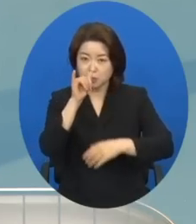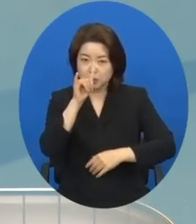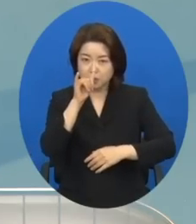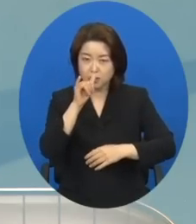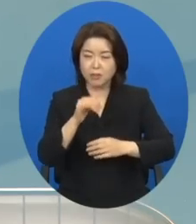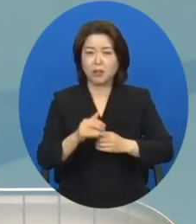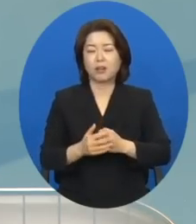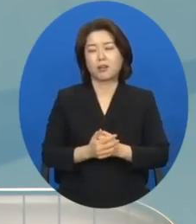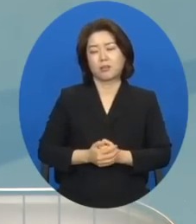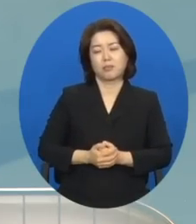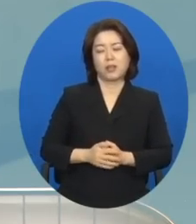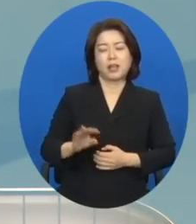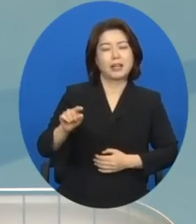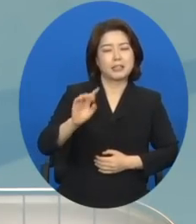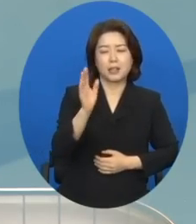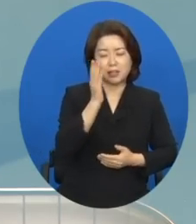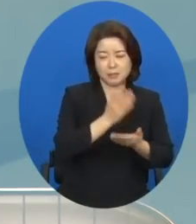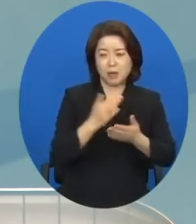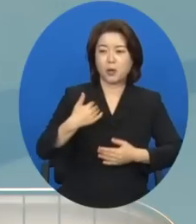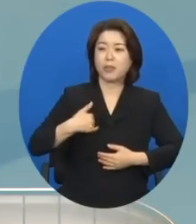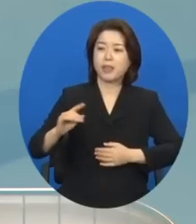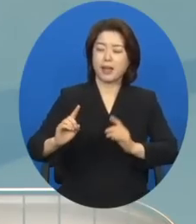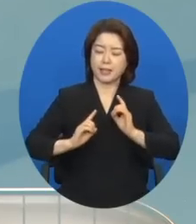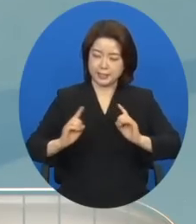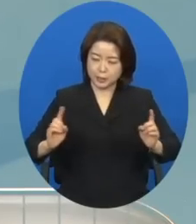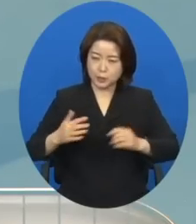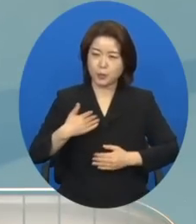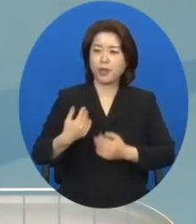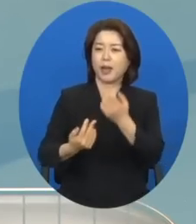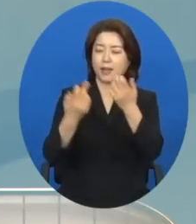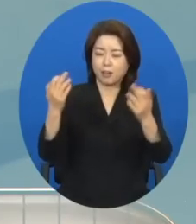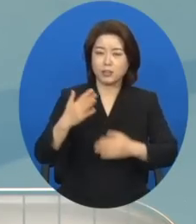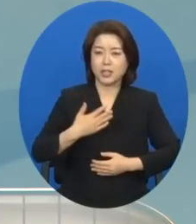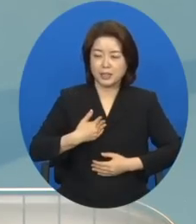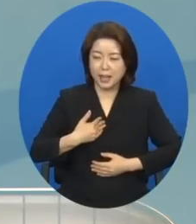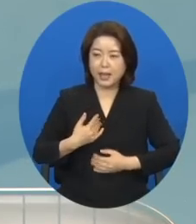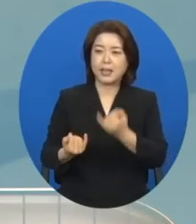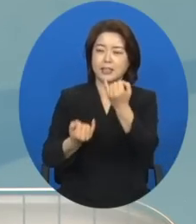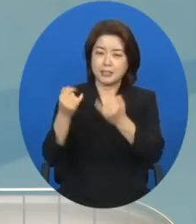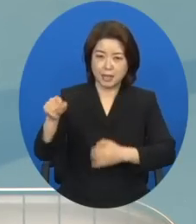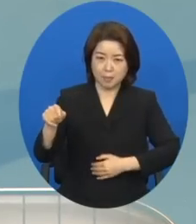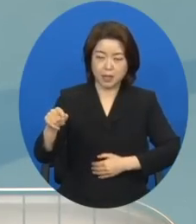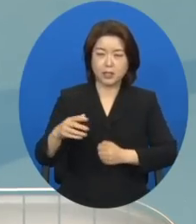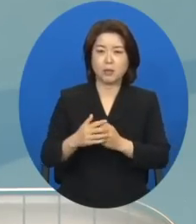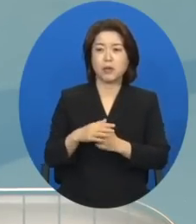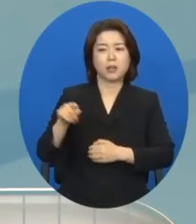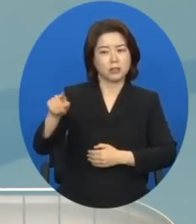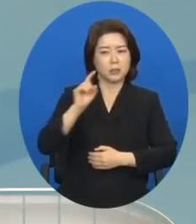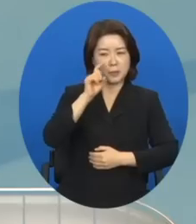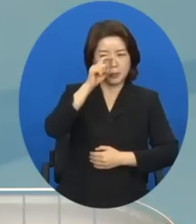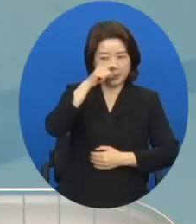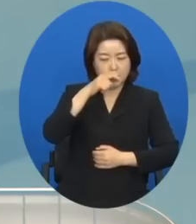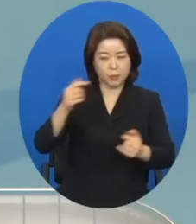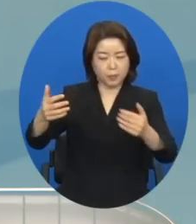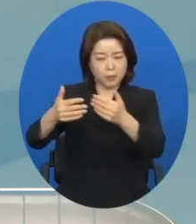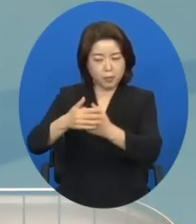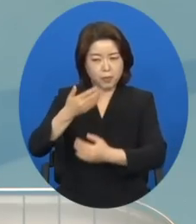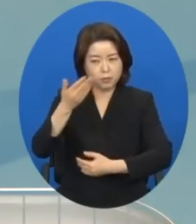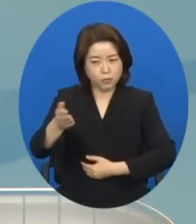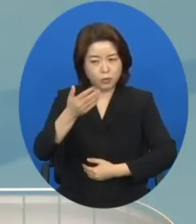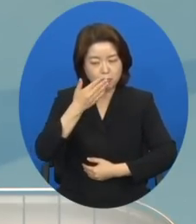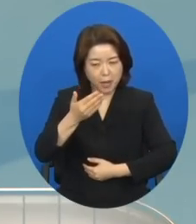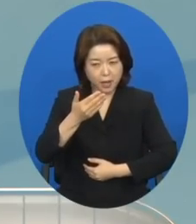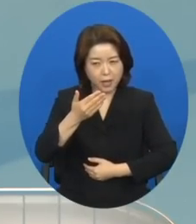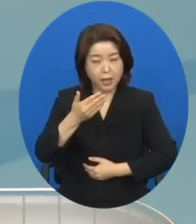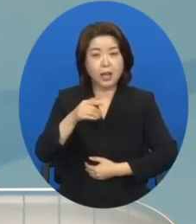나의 지체고 나의 형제고 나의 자매이기 때문에 나는 그의 허물도 품으려 하는가? 주님은 이것을 우리에게